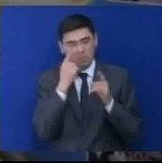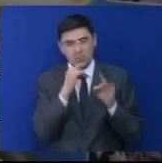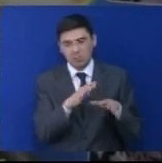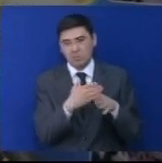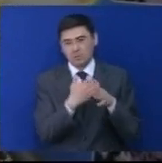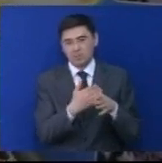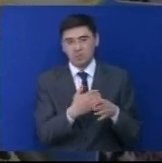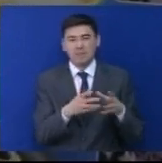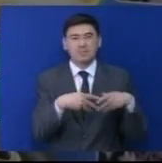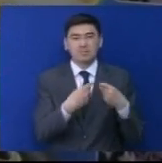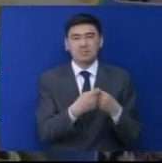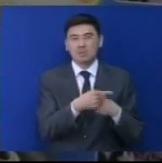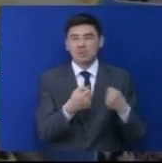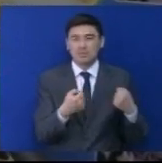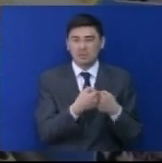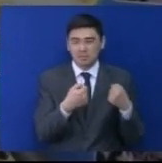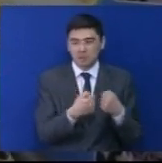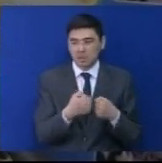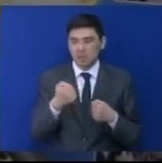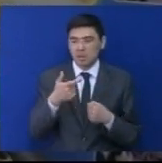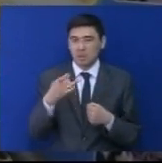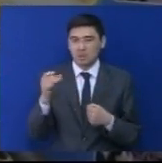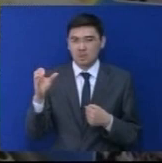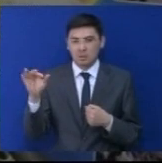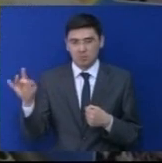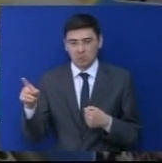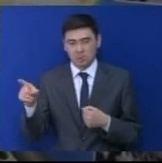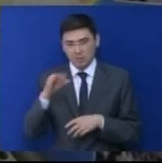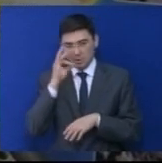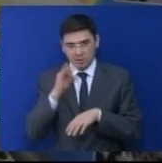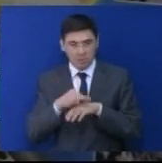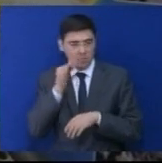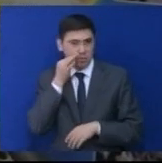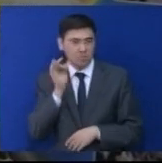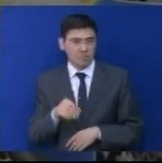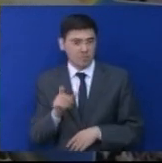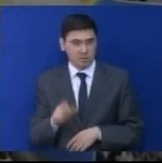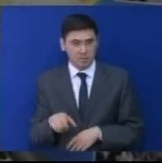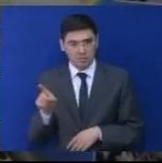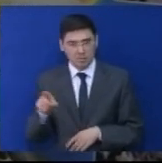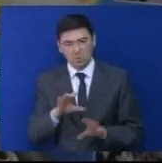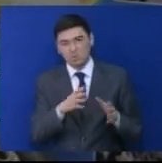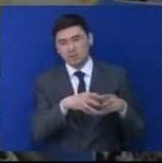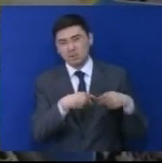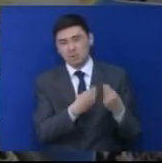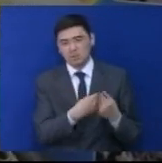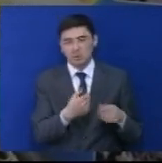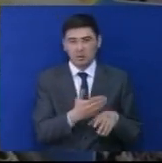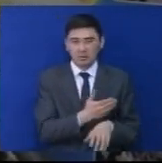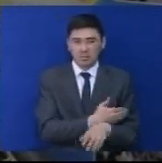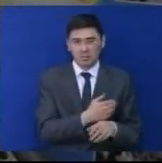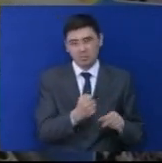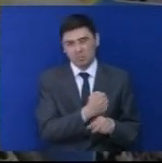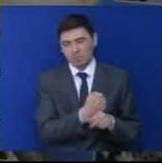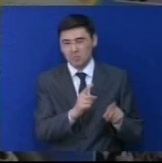воссоединили семьи, работали вот с агрессором, это было для семей, подвергшихся бытовому насилию. Где-то,